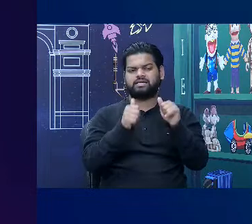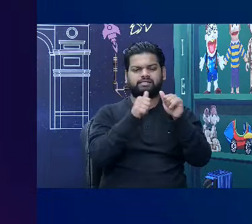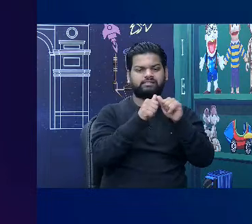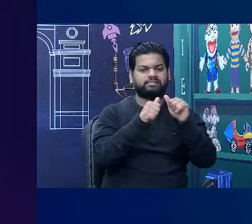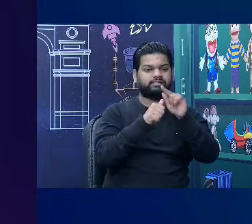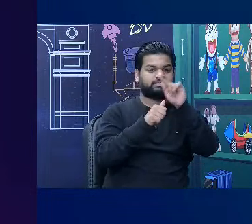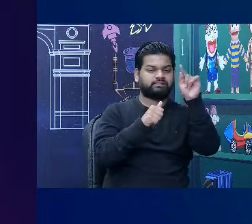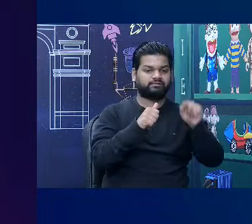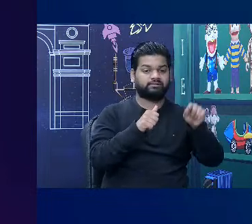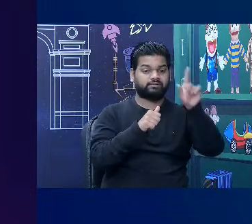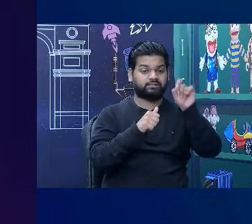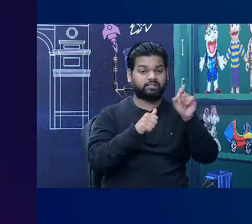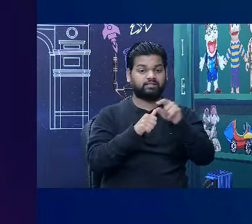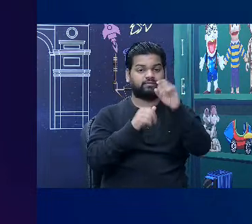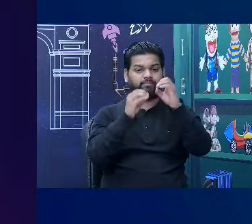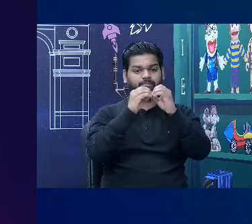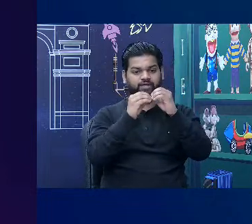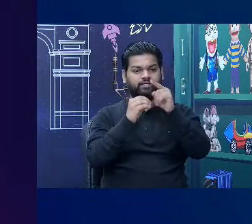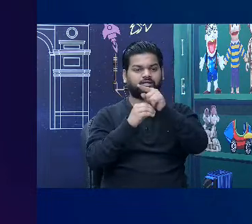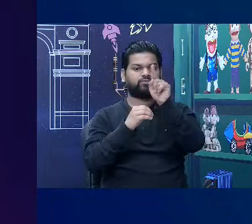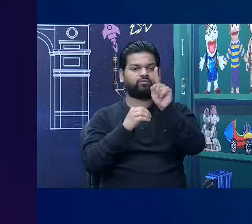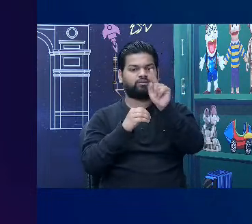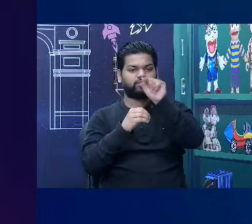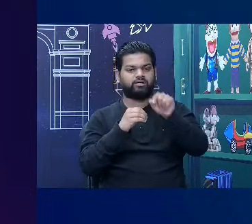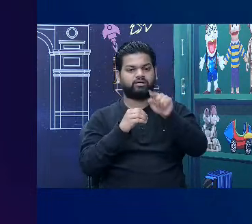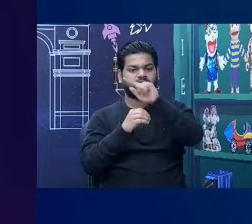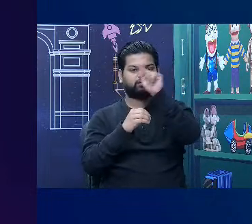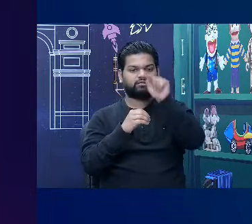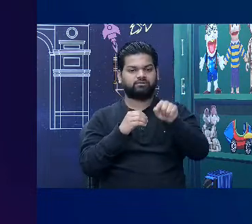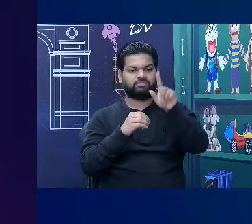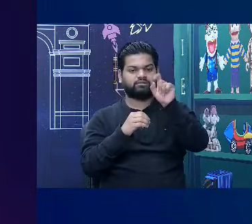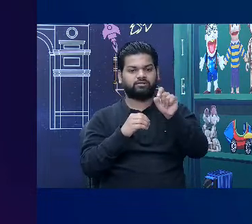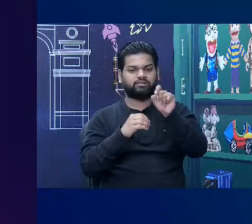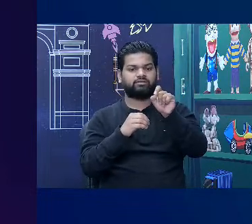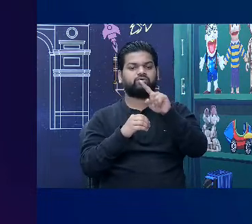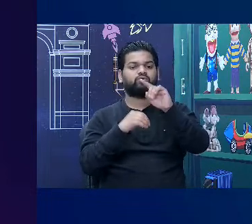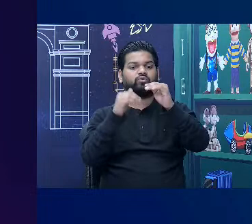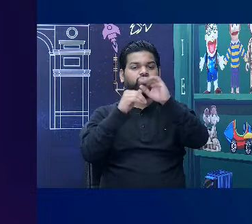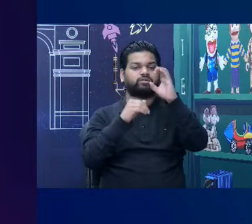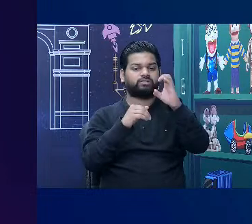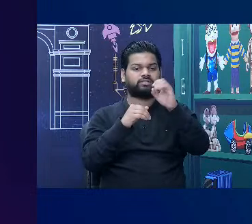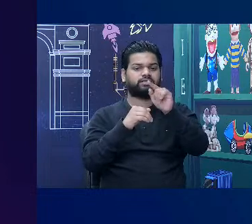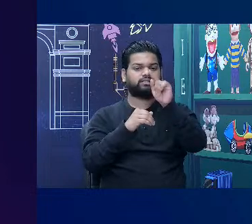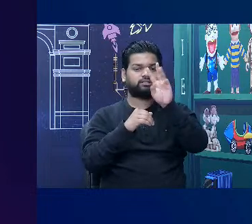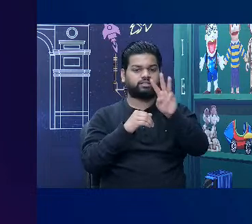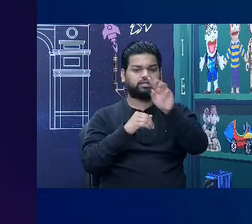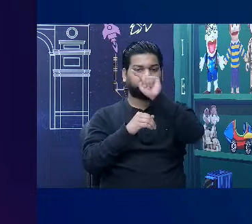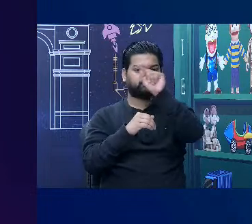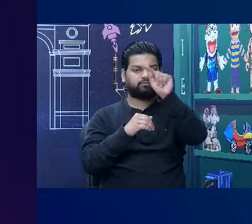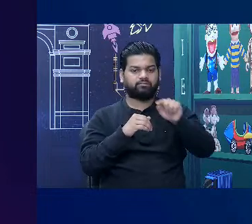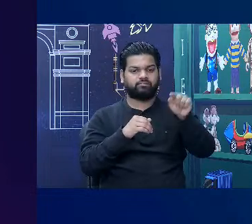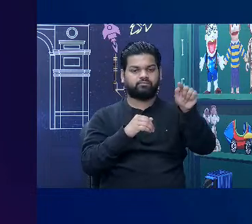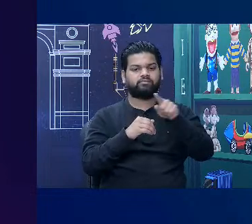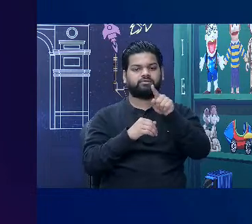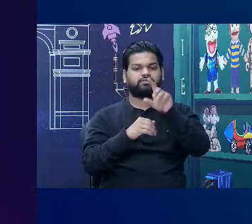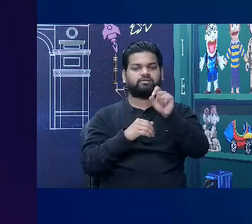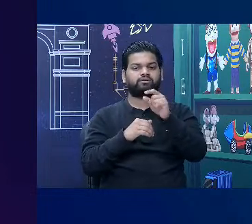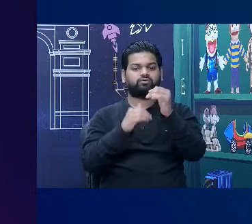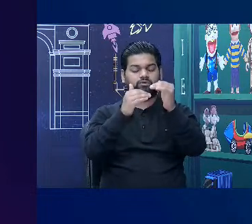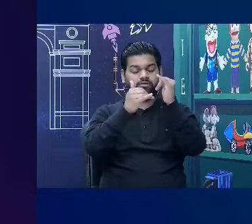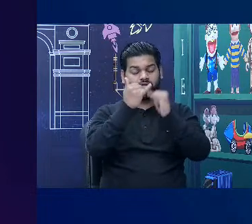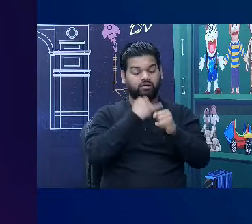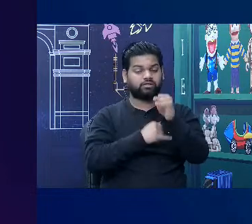C 3/√10, and fourth option D is 1/2. जी,